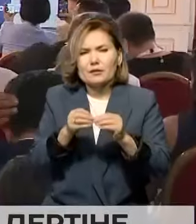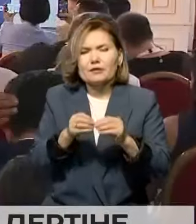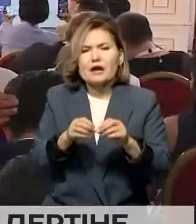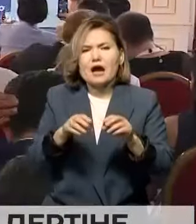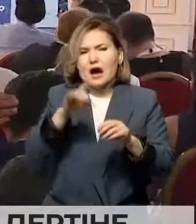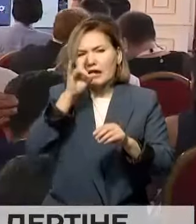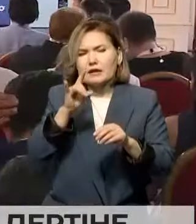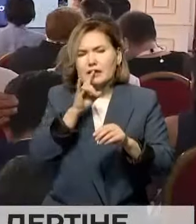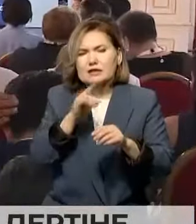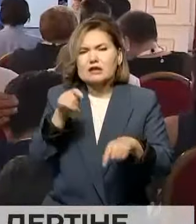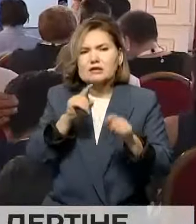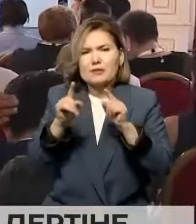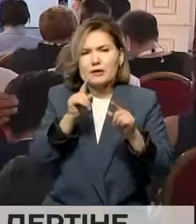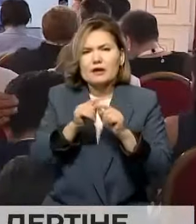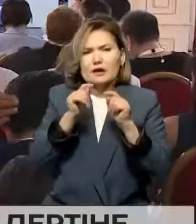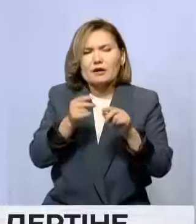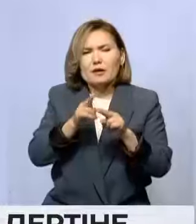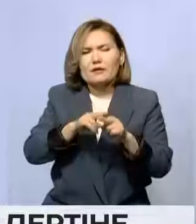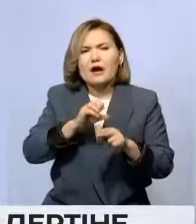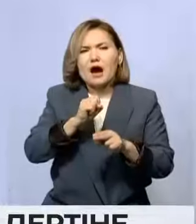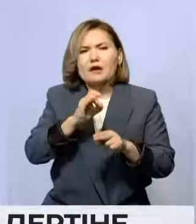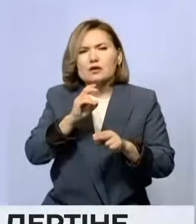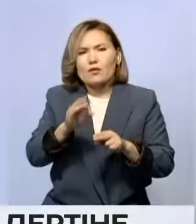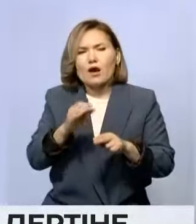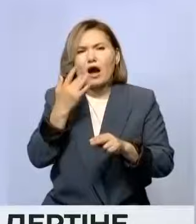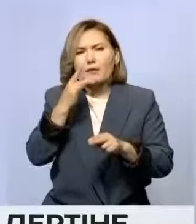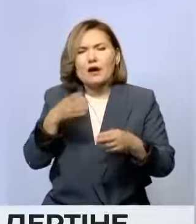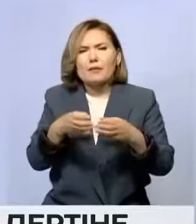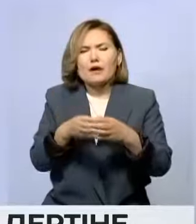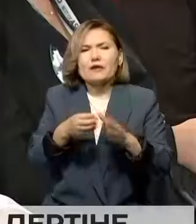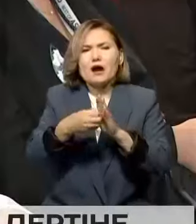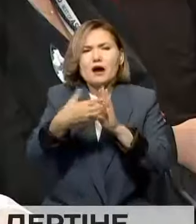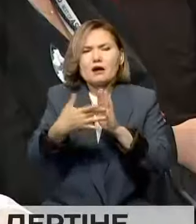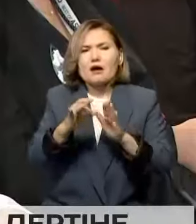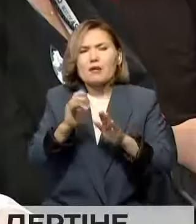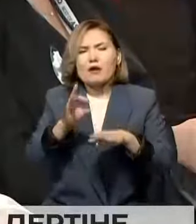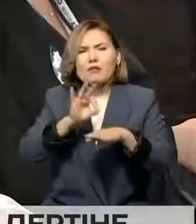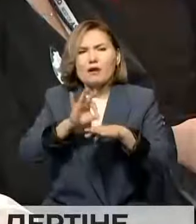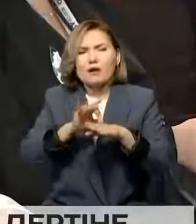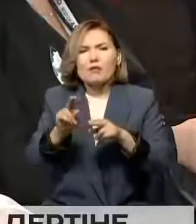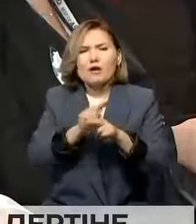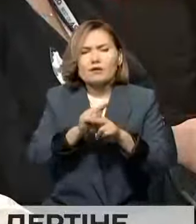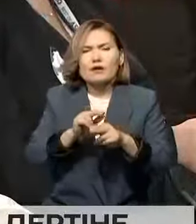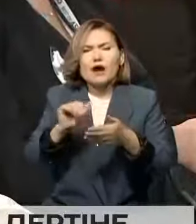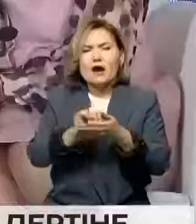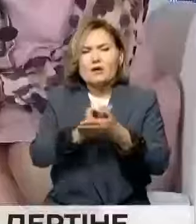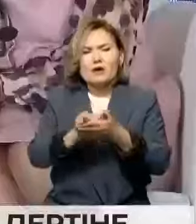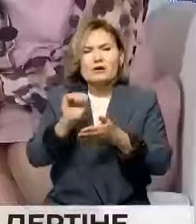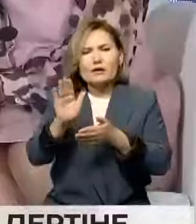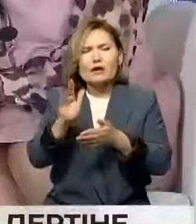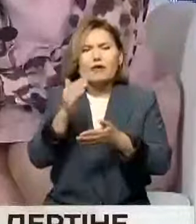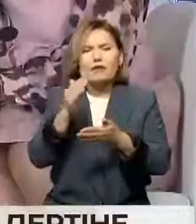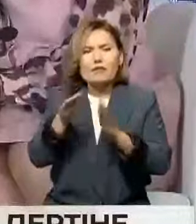ASCO Қазақстан саммиті өтті. Айта кетейік, ASCO бұл америкалық клиникалық онкология қоғамының ресми лицензияланған